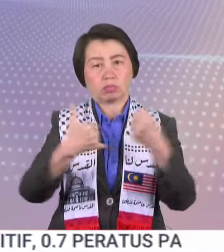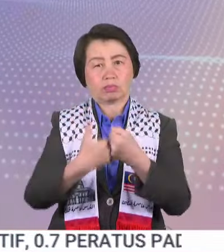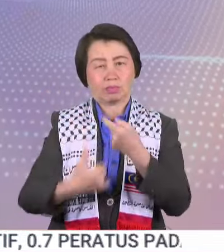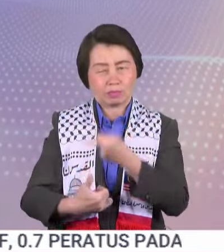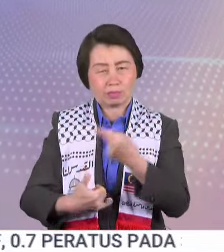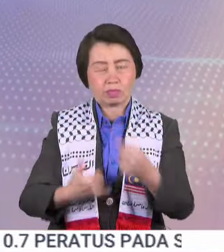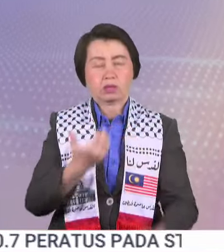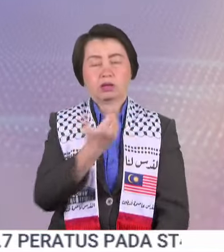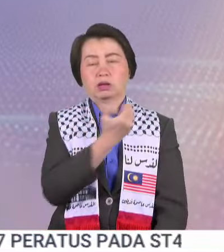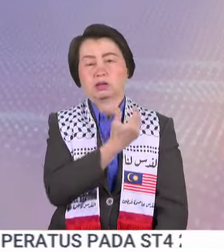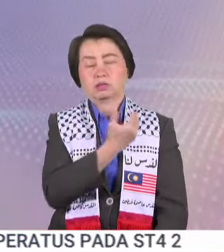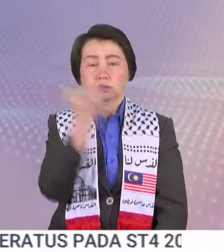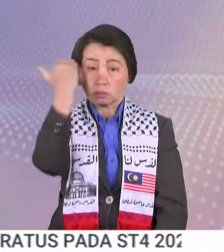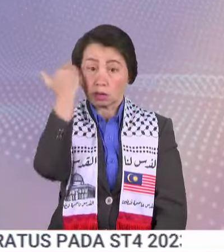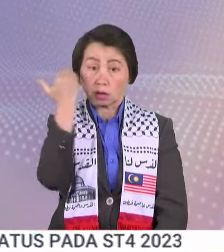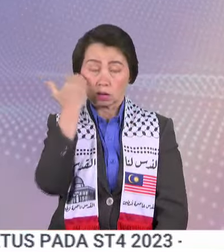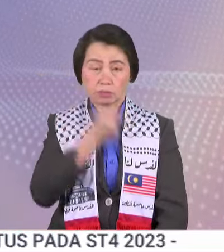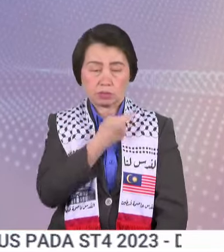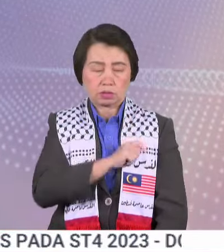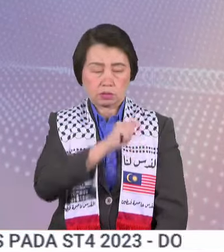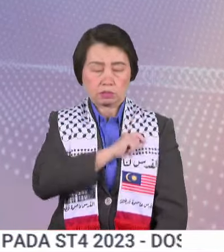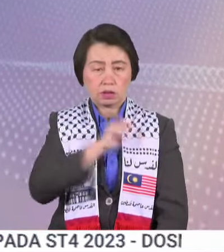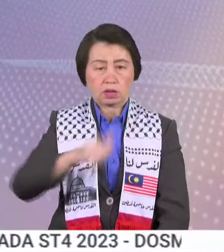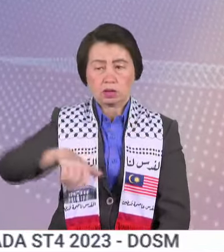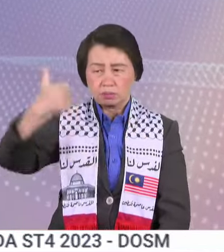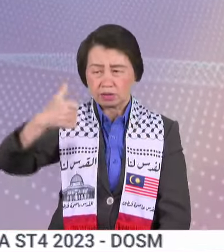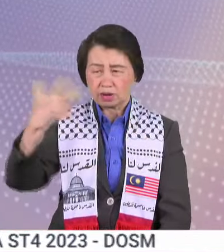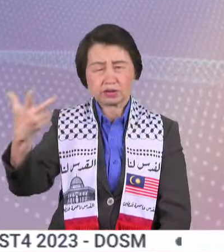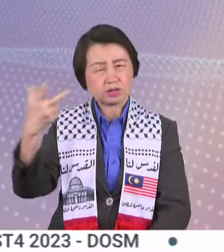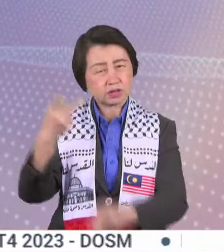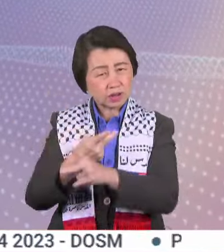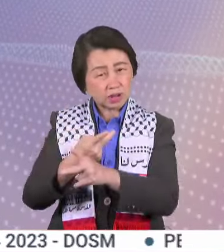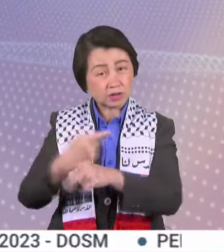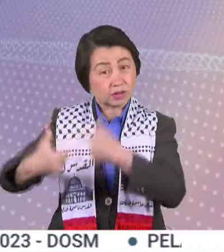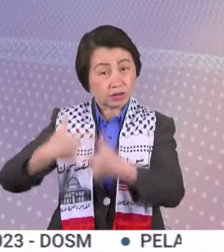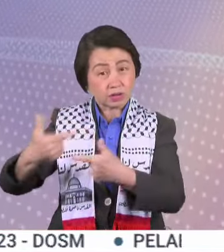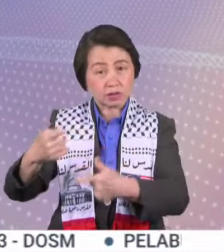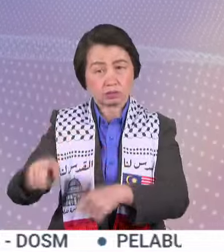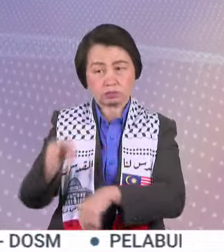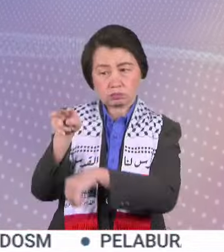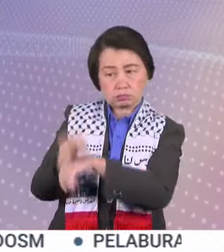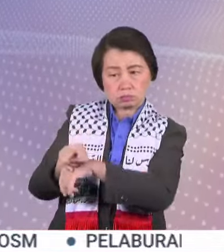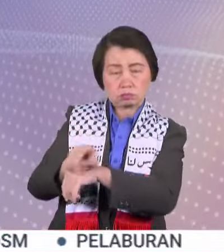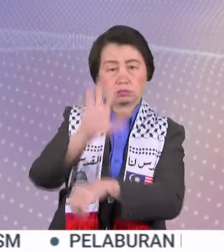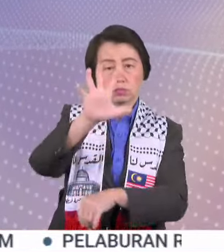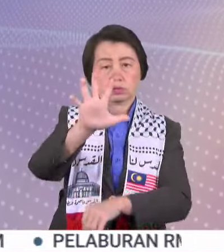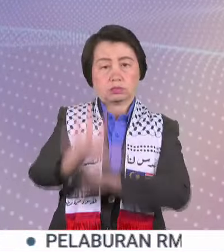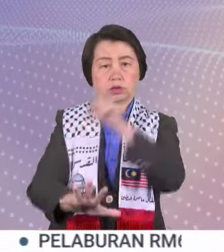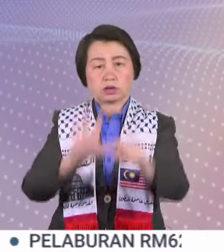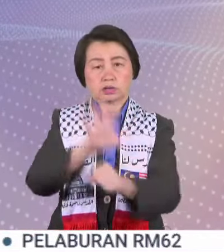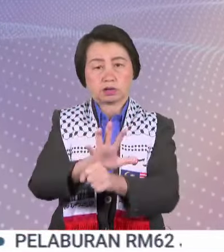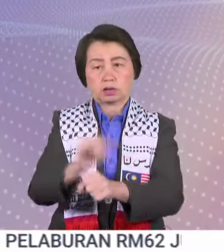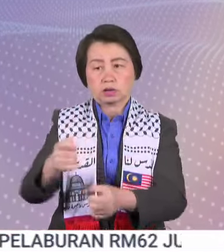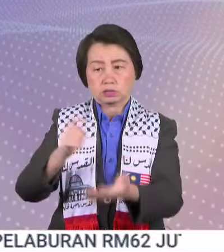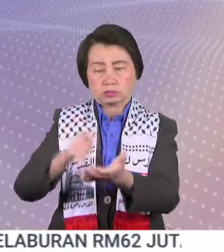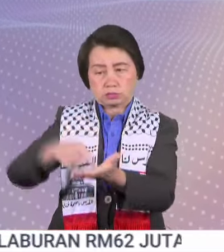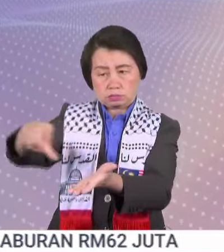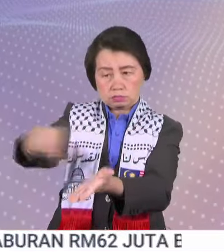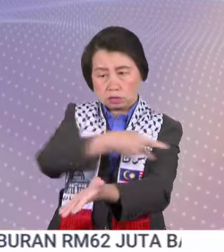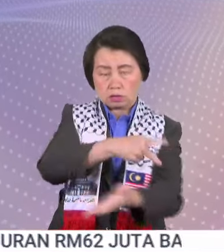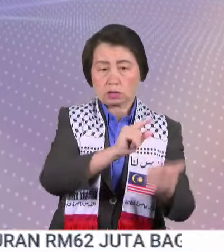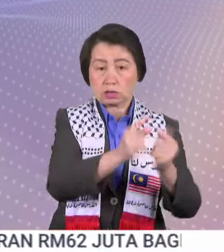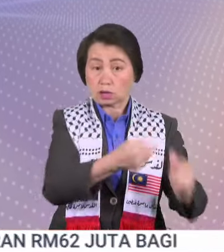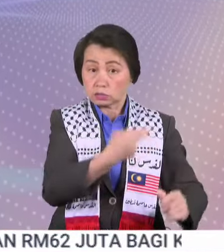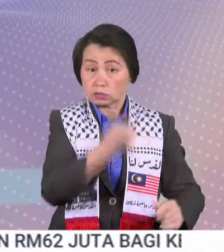Mahkamah Spanyol turut mengarahkan pemenang 3 kali Liga Juara-Juara itu menjalani pemantauan selama 5 tahun dan dituntut membayar